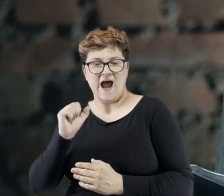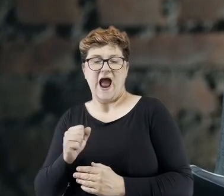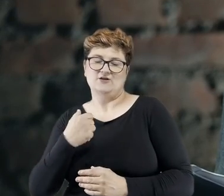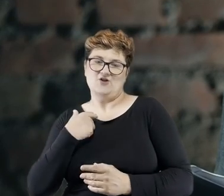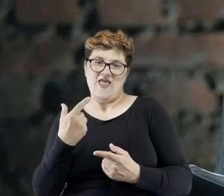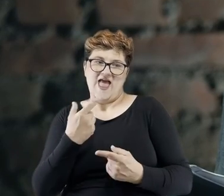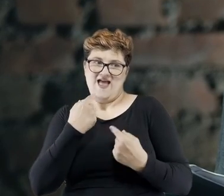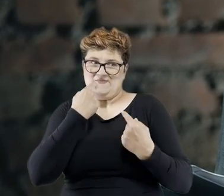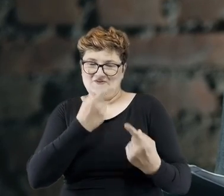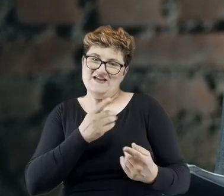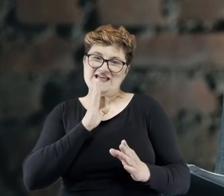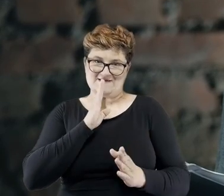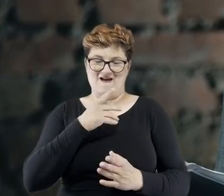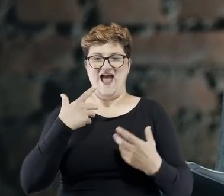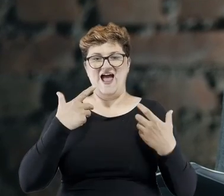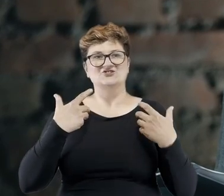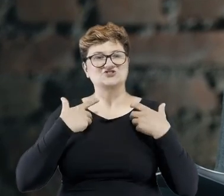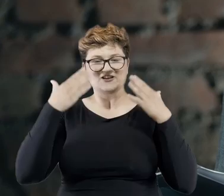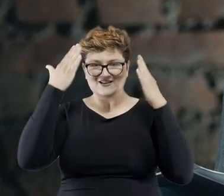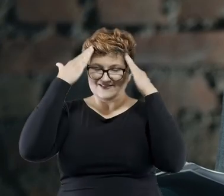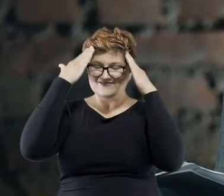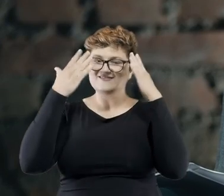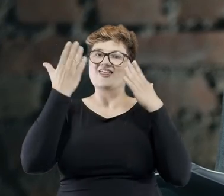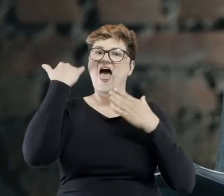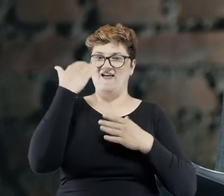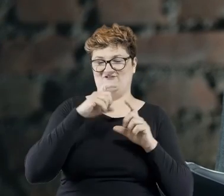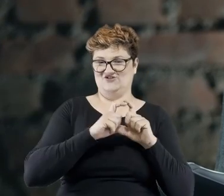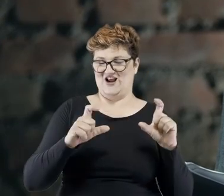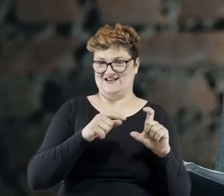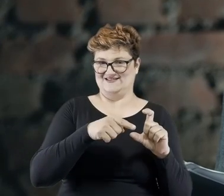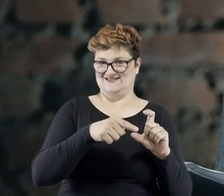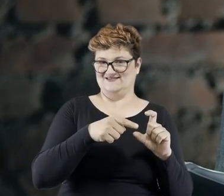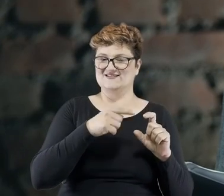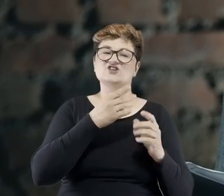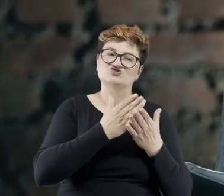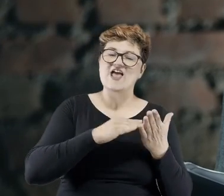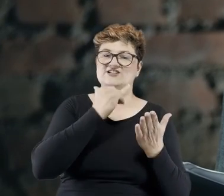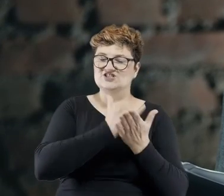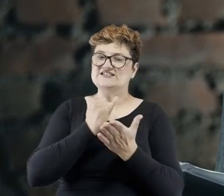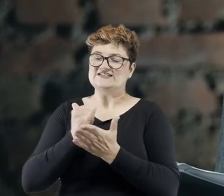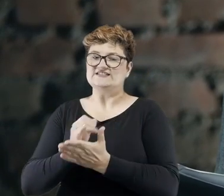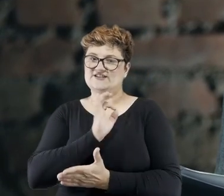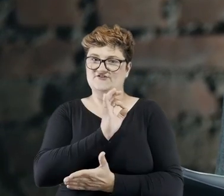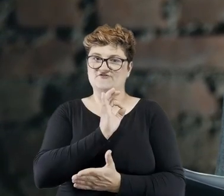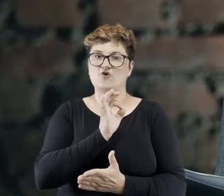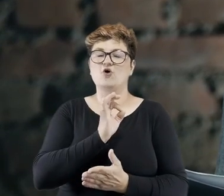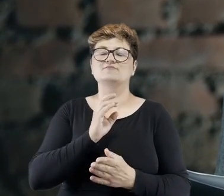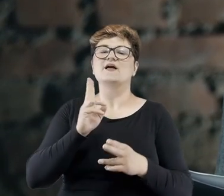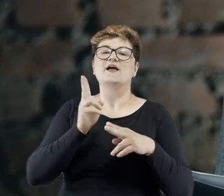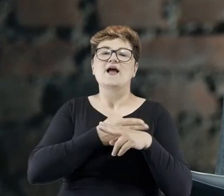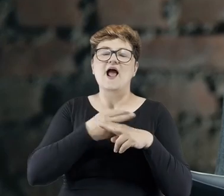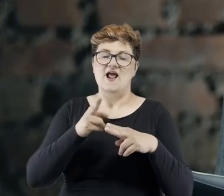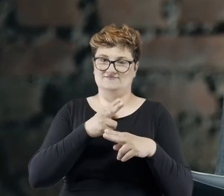mentalnie żyła w tamtych czasach. Część listów jest datowana datowana